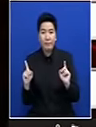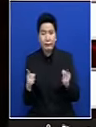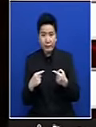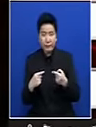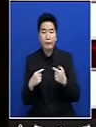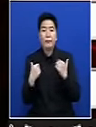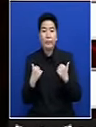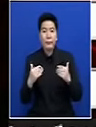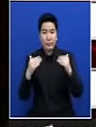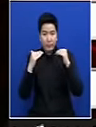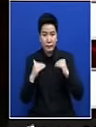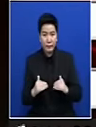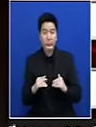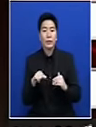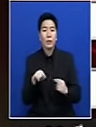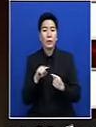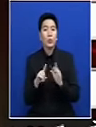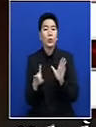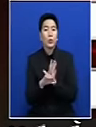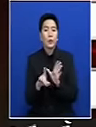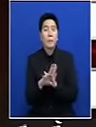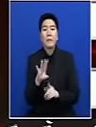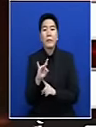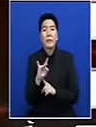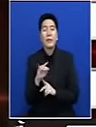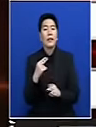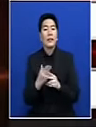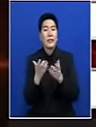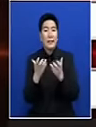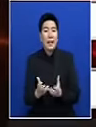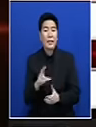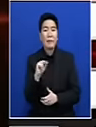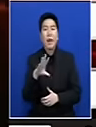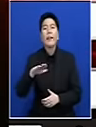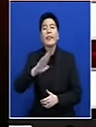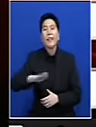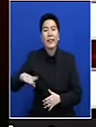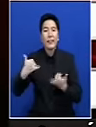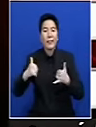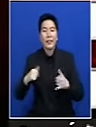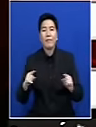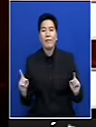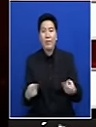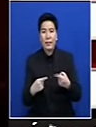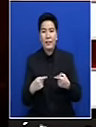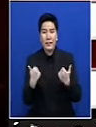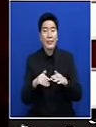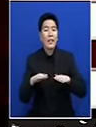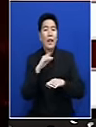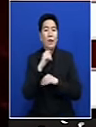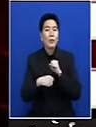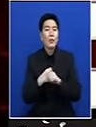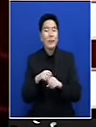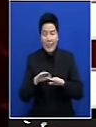อกับบิวนัทมรัตนบัณฑิตและก็ปิดท้ายคู่ที่8ครับ35กิโลกรัมมวยเด็กนะฮะน้องแม็กสสัมฤทธิ์เจอกับเพชรทองส